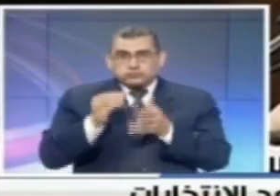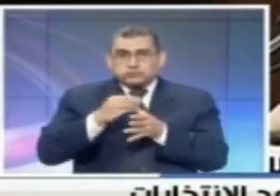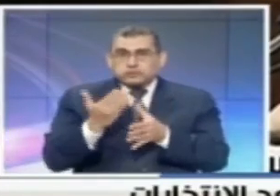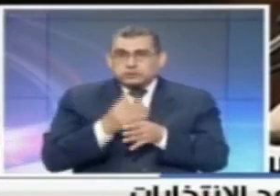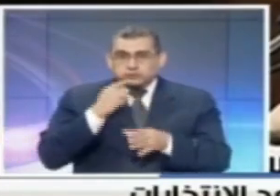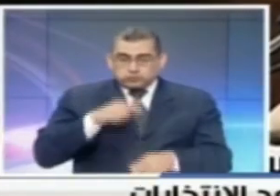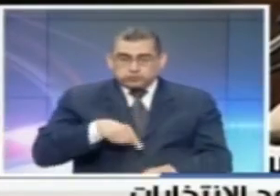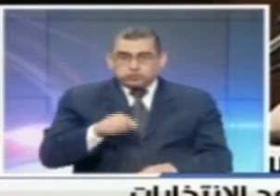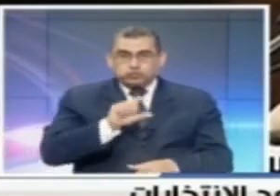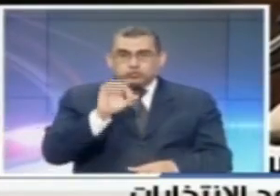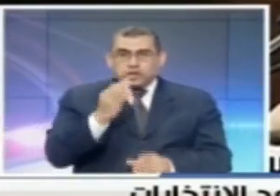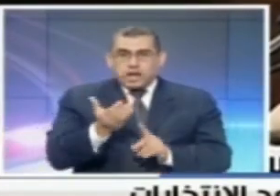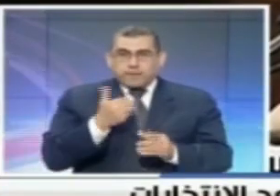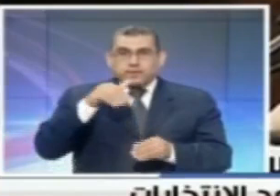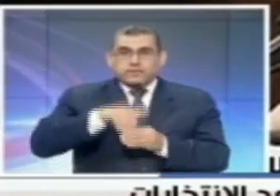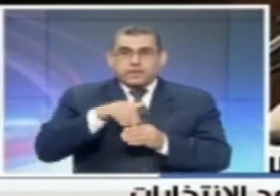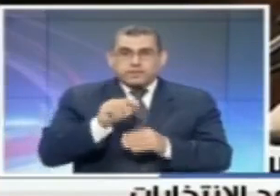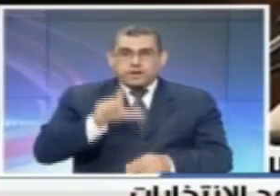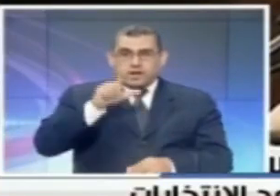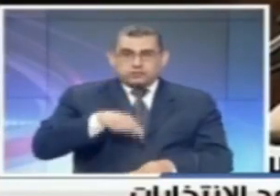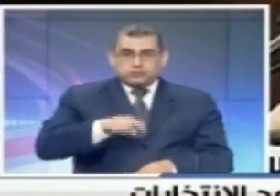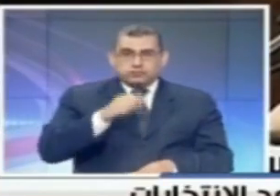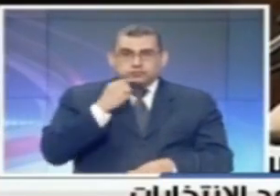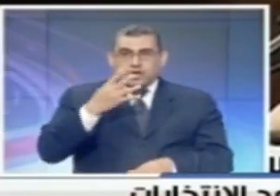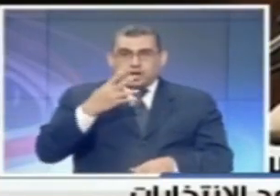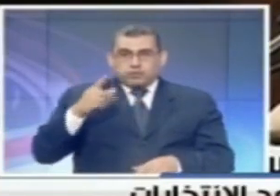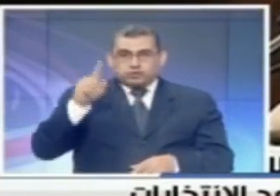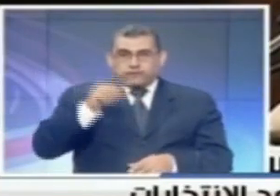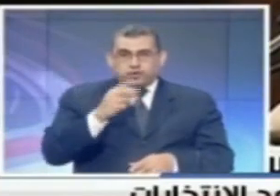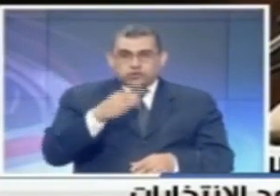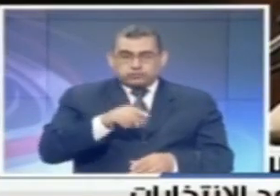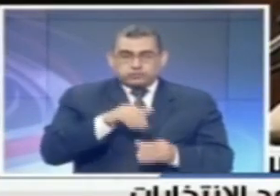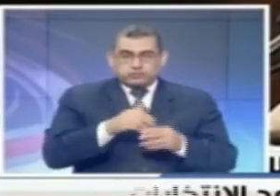الخطوة قبل 3 أشهر من الانتخابات الرئاسية والمقررة في